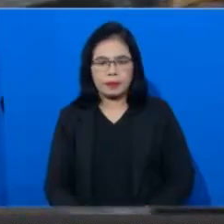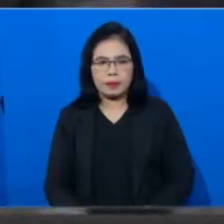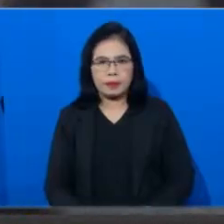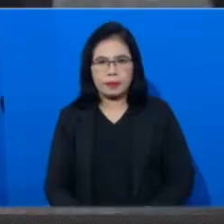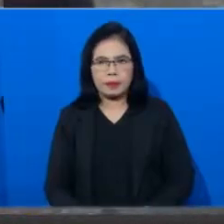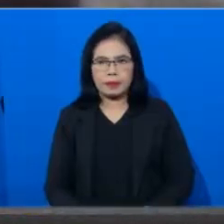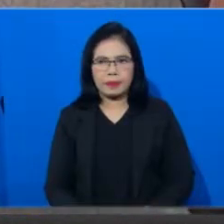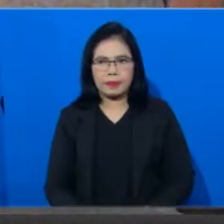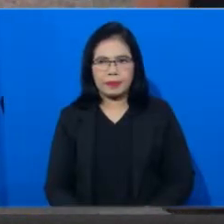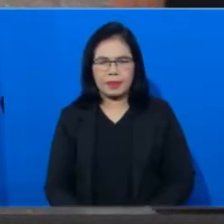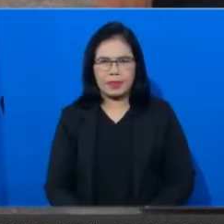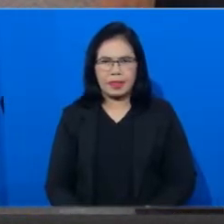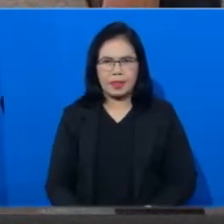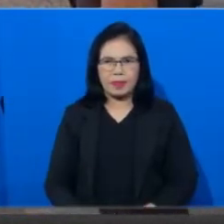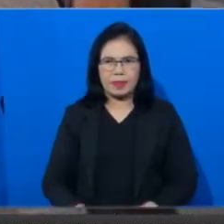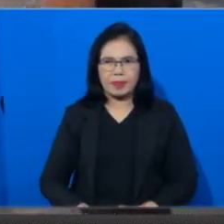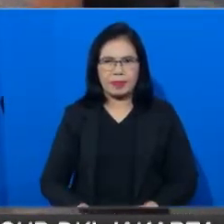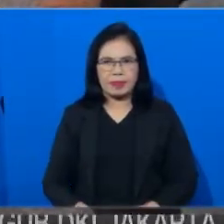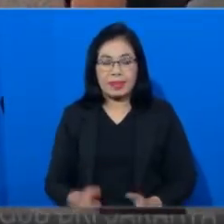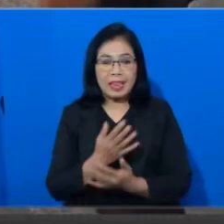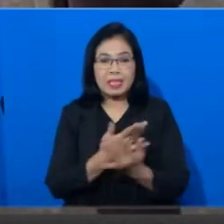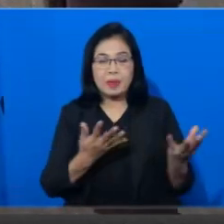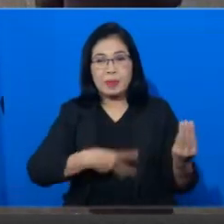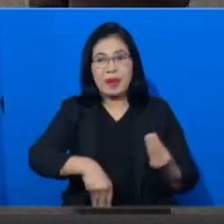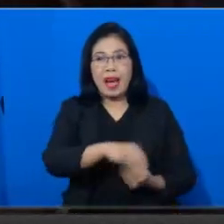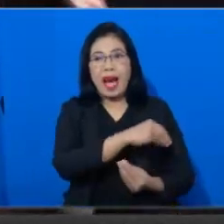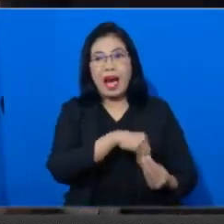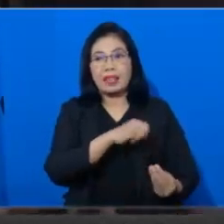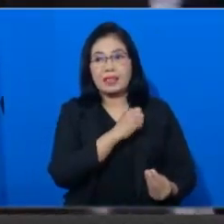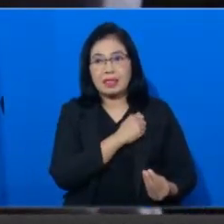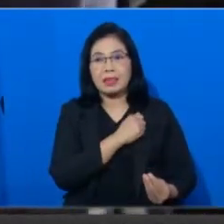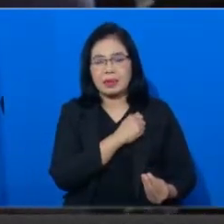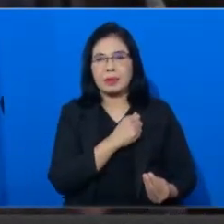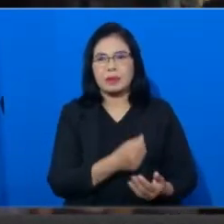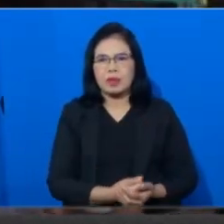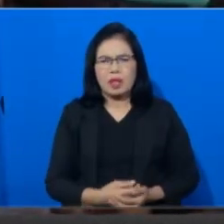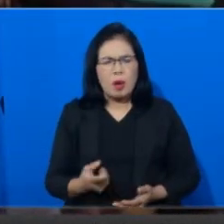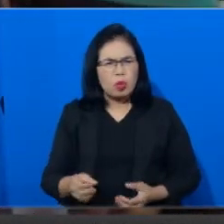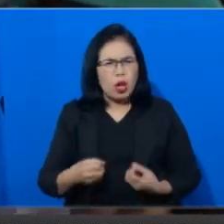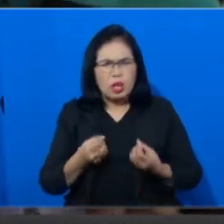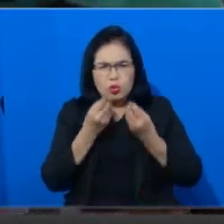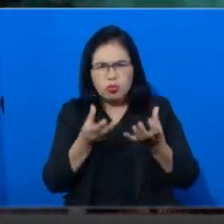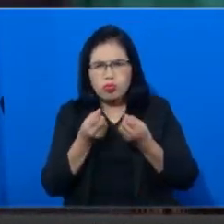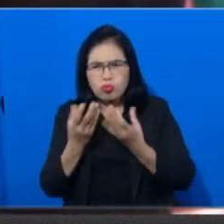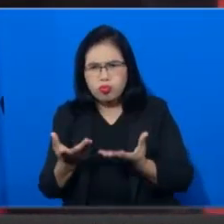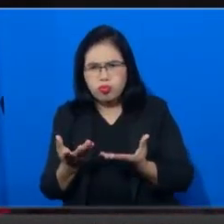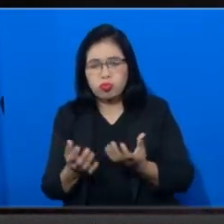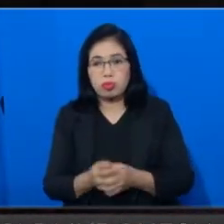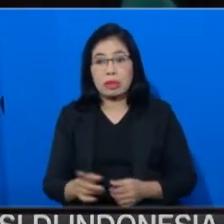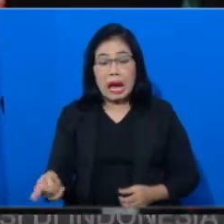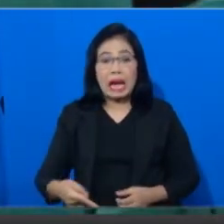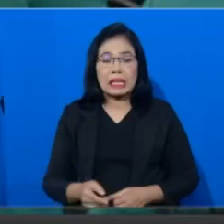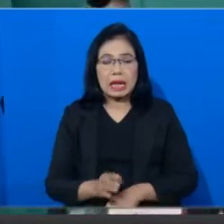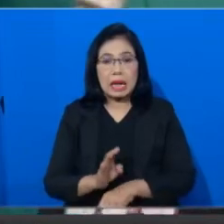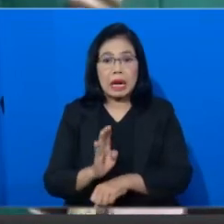Bawaan yang diberikan jauh-jauh hari pada jemaah haji sepertinya tak terlalu mempan. Seperti keberangkatan kloter 31 asal Pasuruan, Jawa